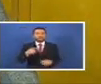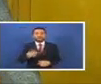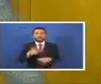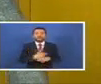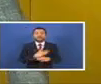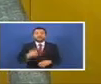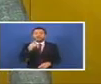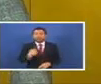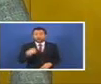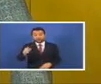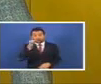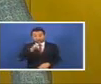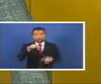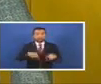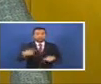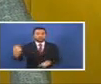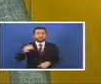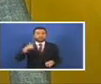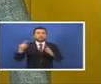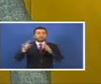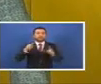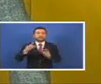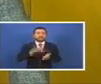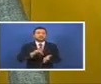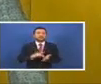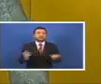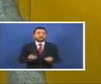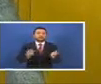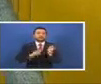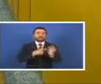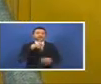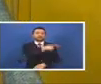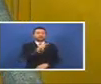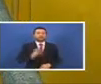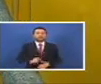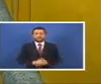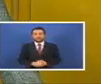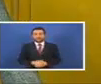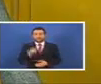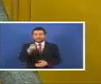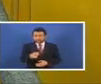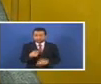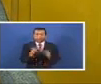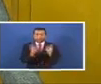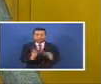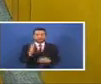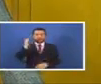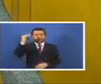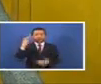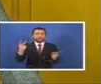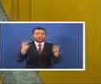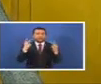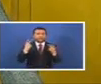niye söylediniz diye bugün mahkemeleri işaret ediyorlar. Bu kadar kibir